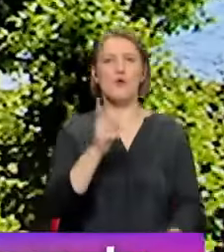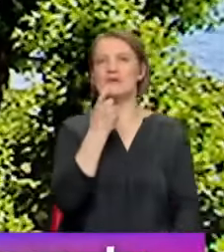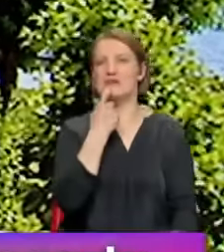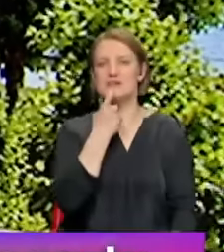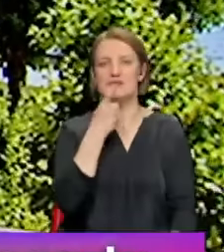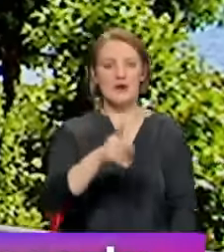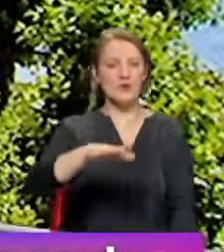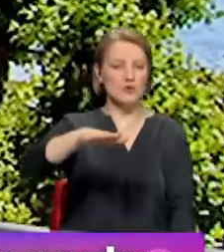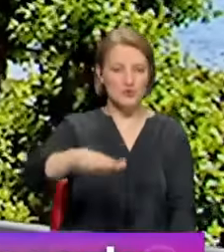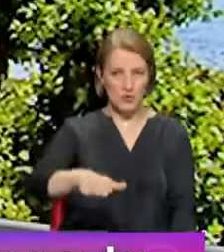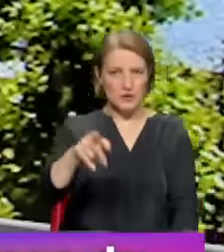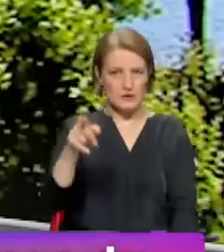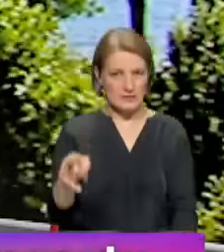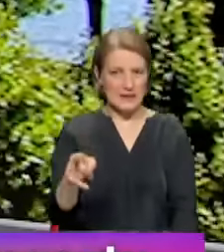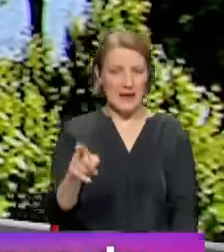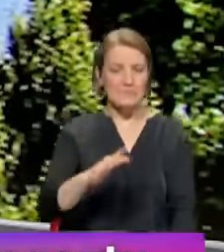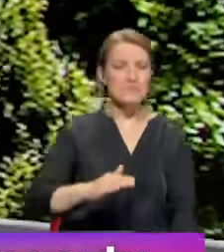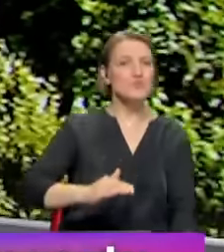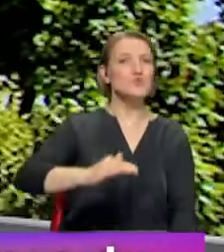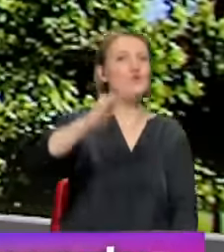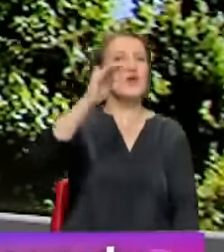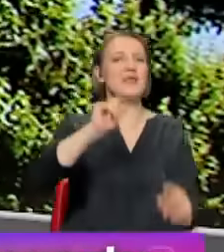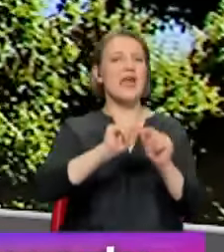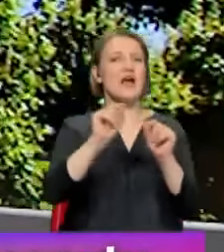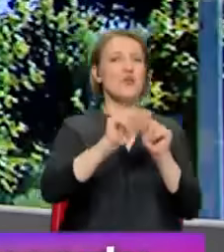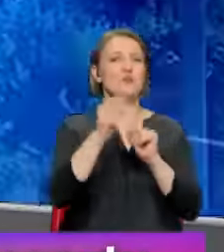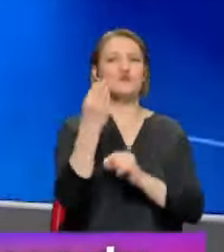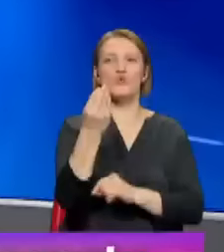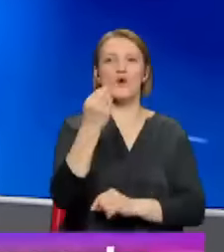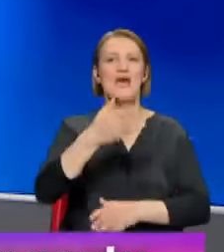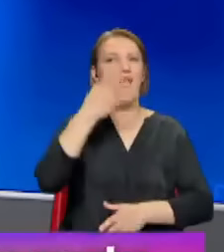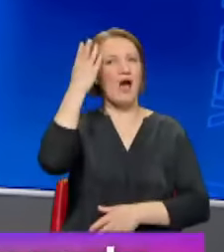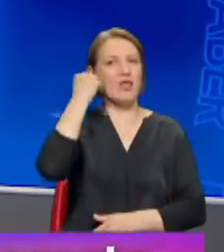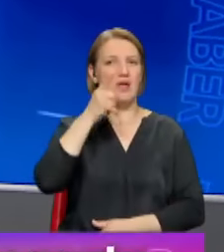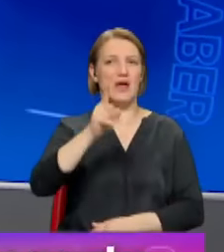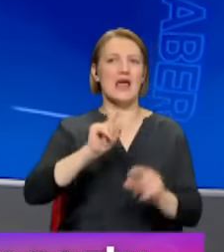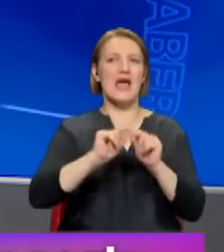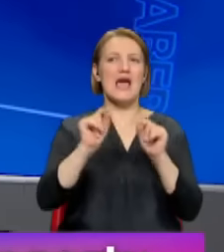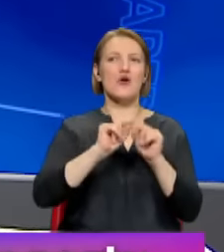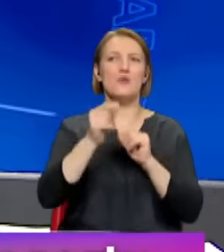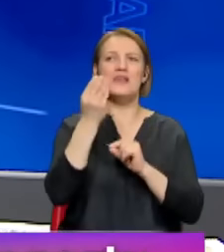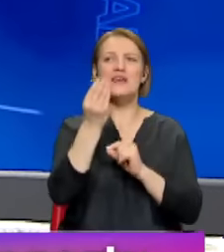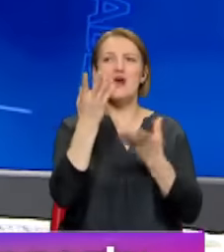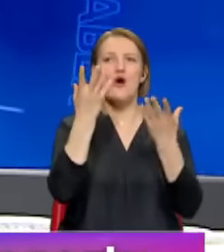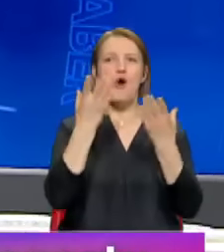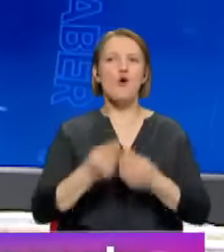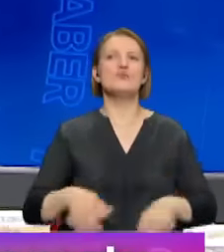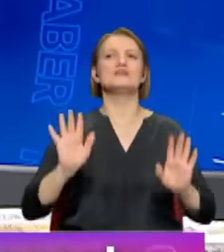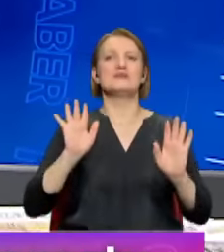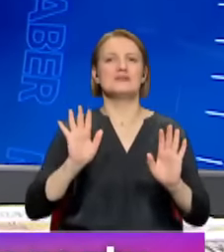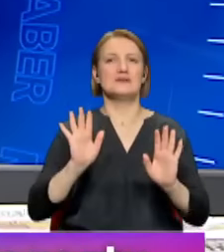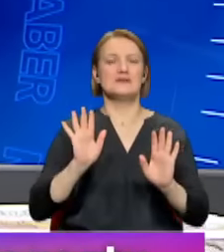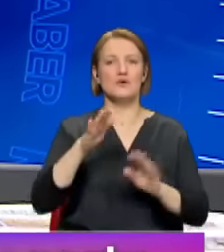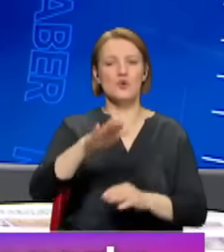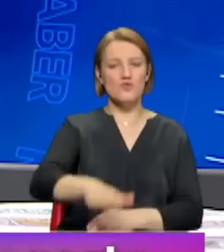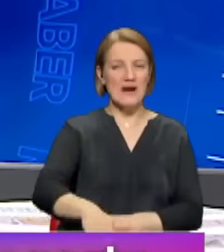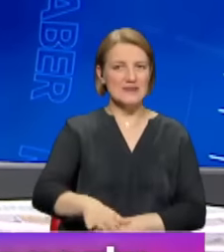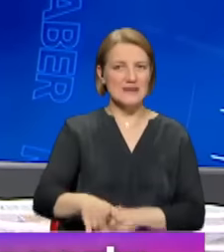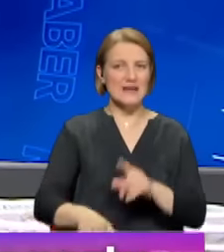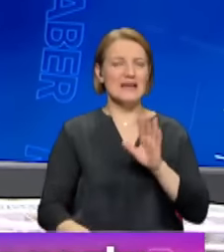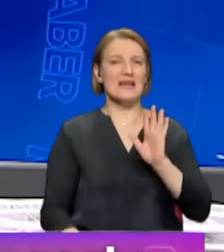yaşındaki ufaklıktan ama büyüyen, ekonomiyi de çok iyi anlayan, ekonominin iyi olmadığını çok iyi anlayan